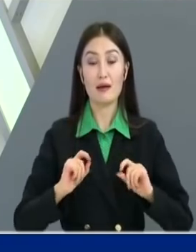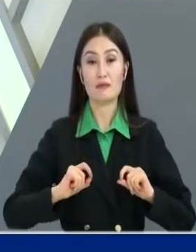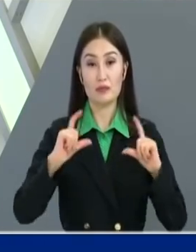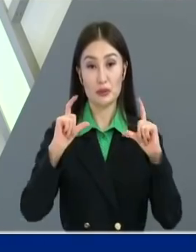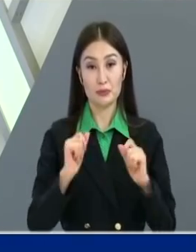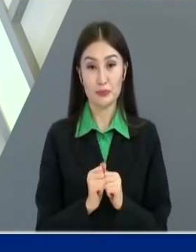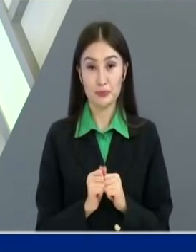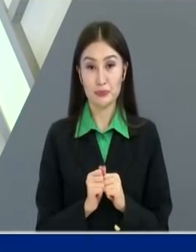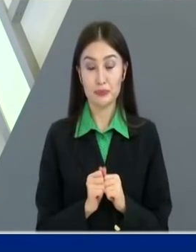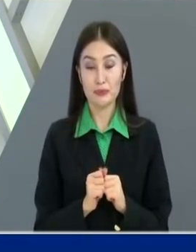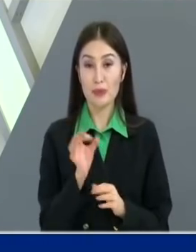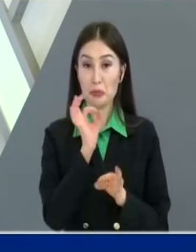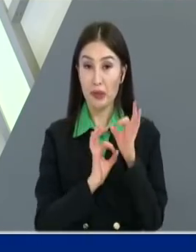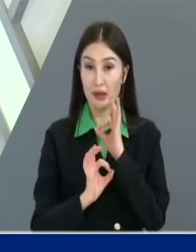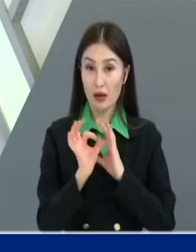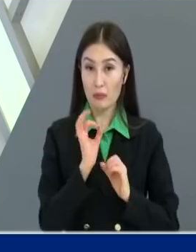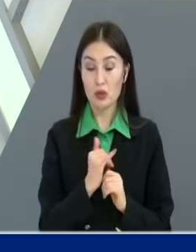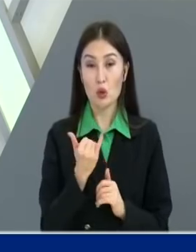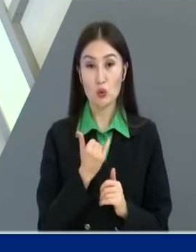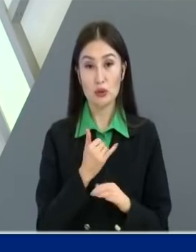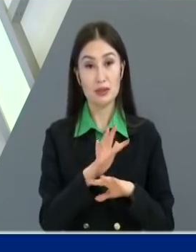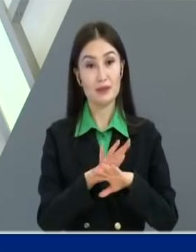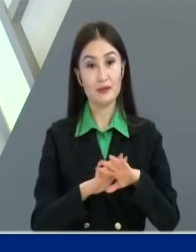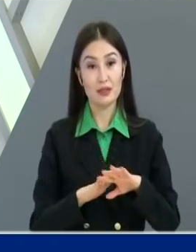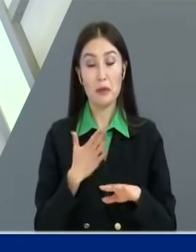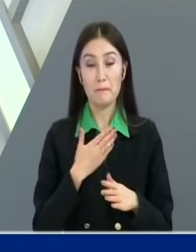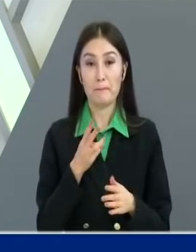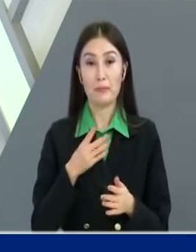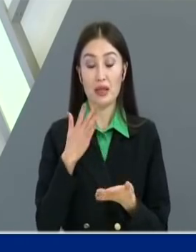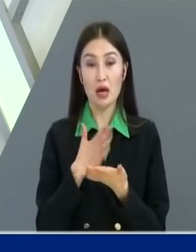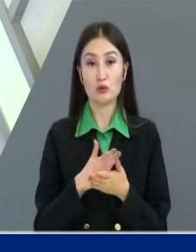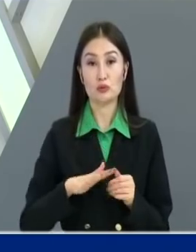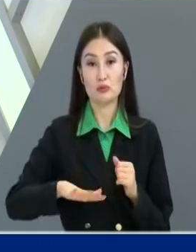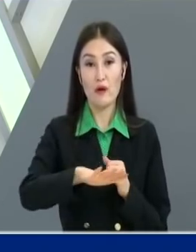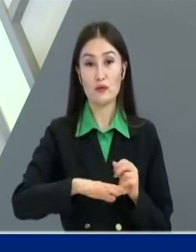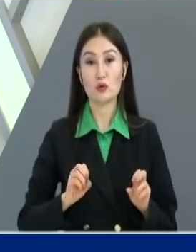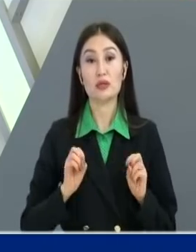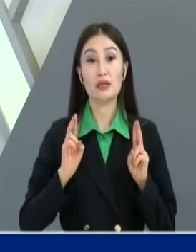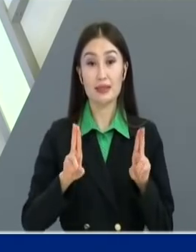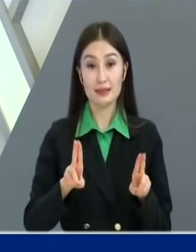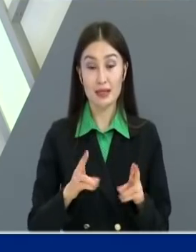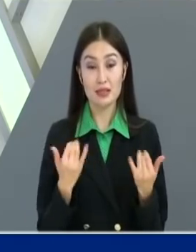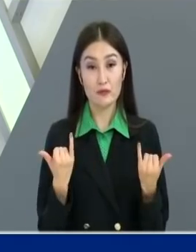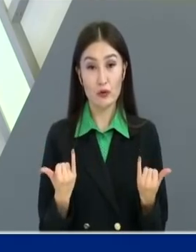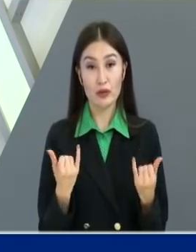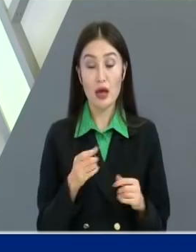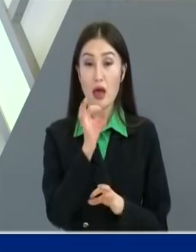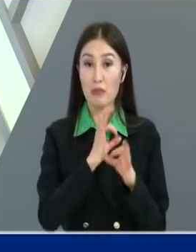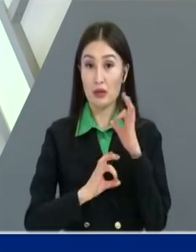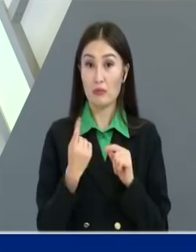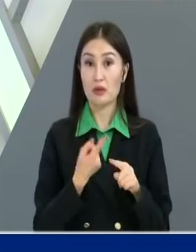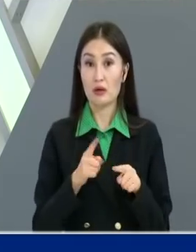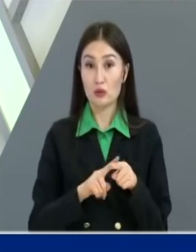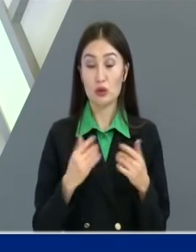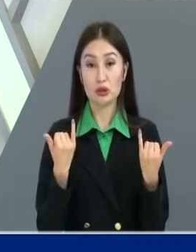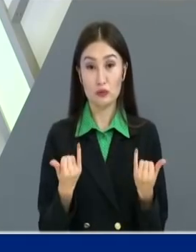изделий. Медикаменты у нас, извините, мы находимся в зоне риска сегодня, и медикаменты, которые